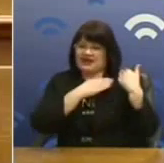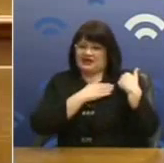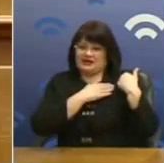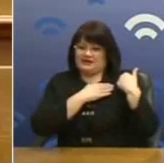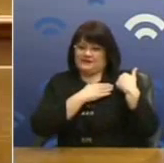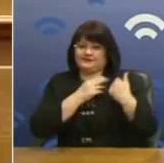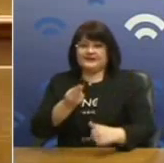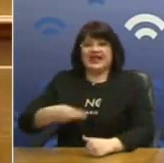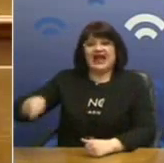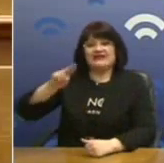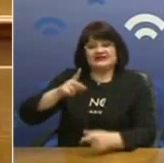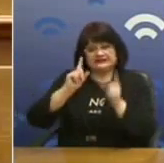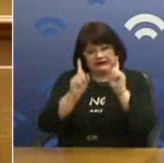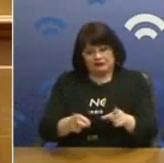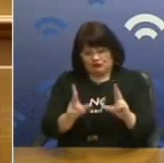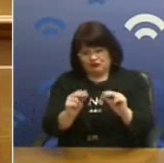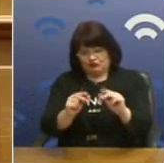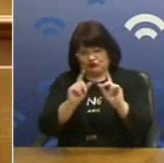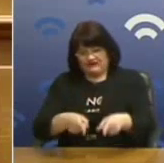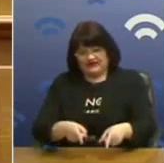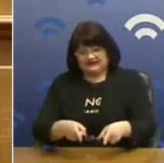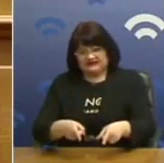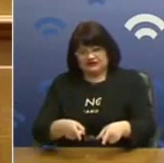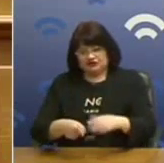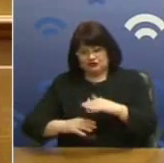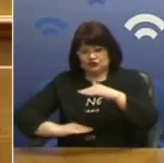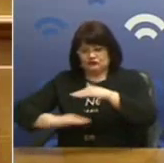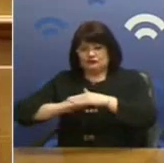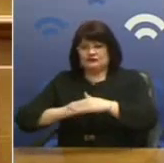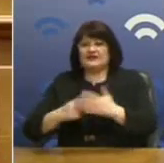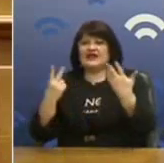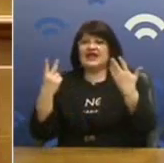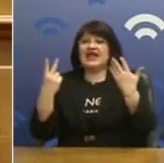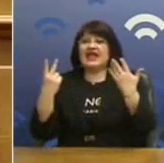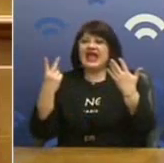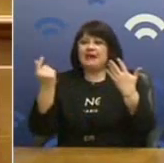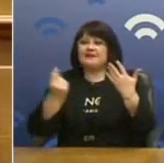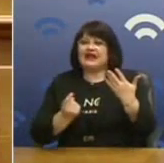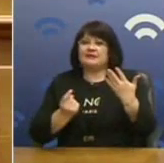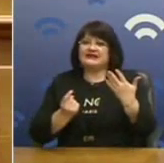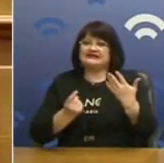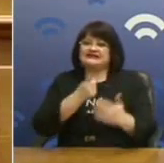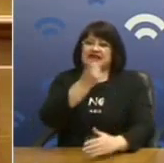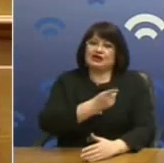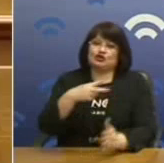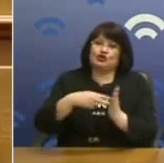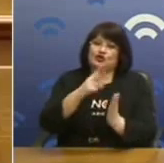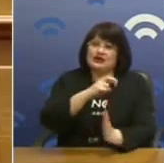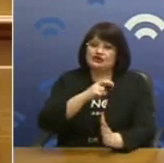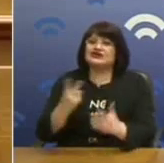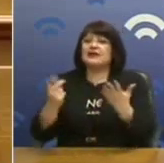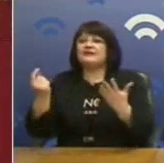που θα αποφασίσουν θα έχει ως πάτωμα το 7,5% για το 20 και το 7,5% για το 21.